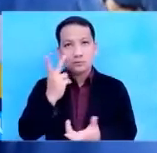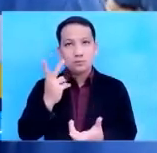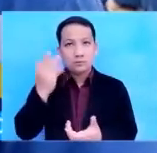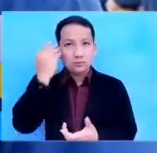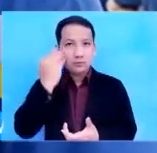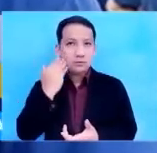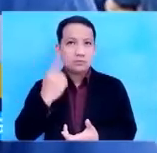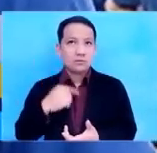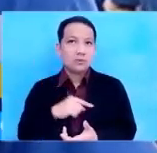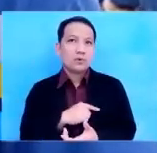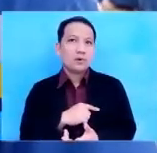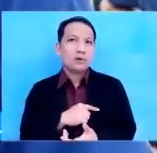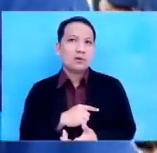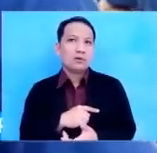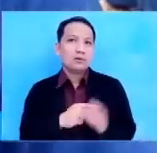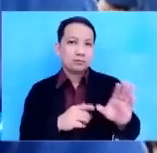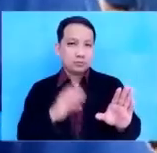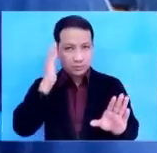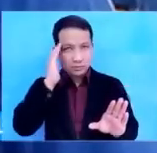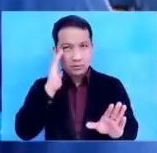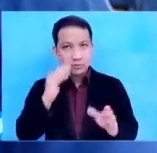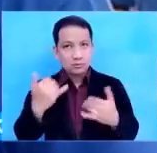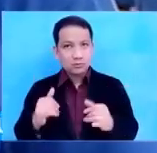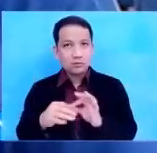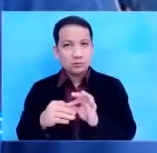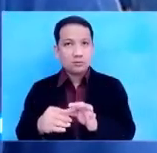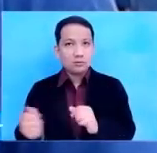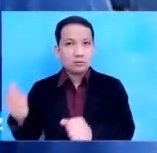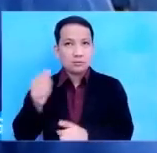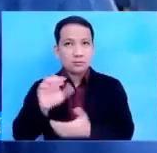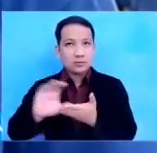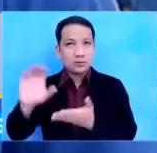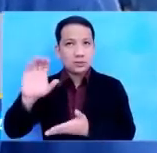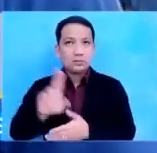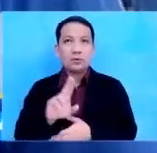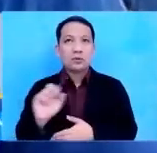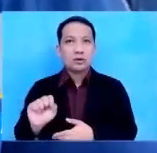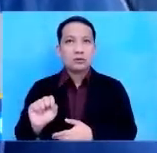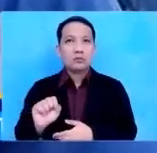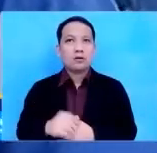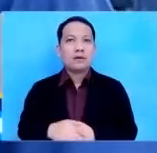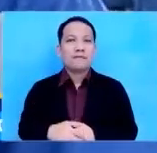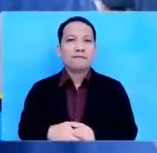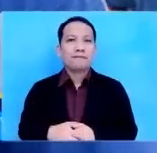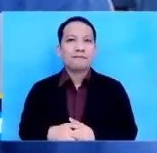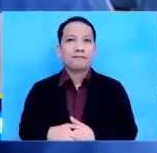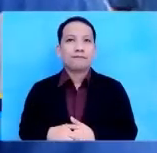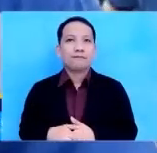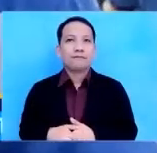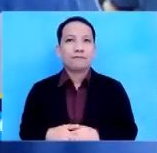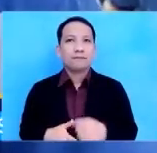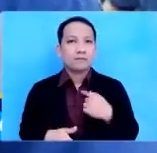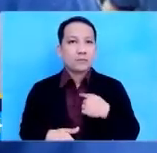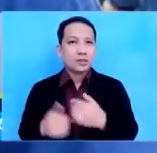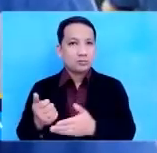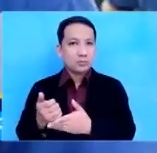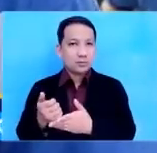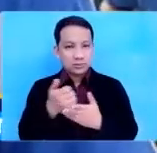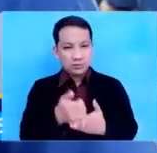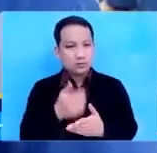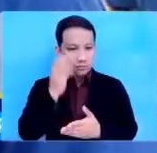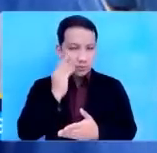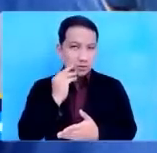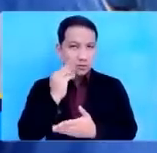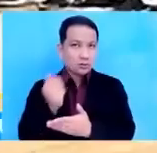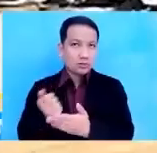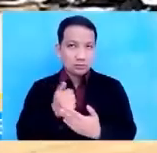talaga. And her knowledge playing against top colleges in the USA, I mean, that's gonna help her experience. It's gonna